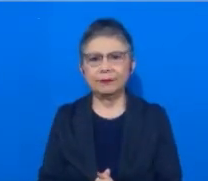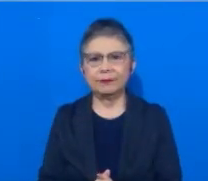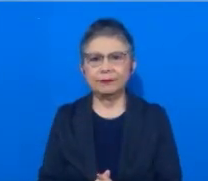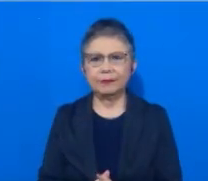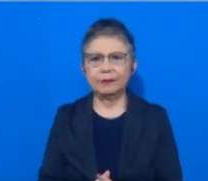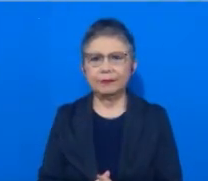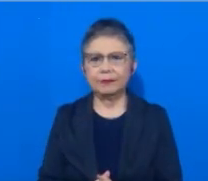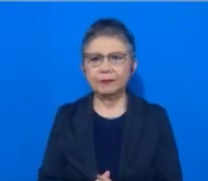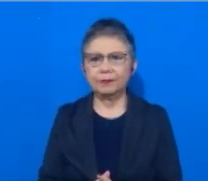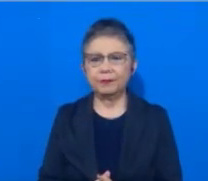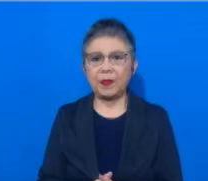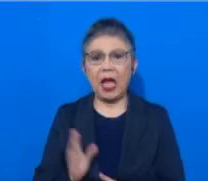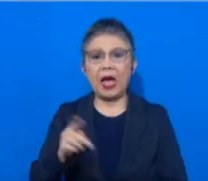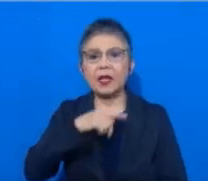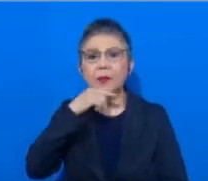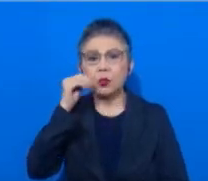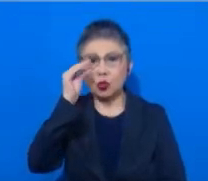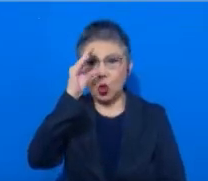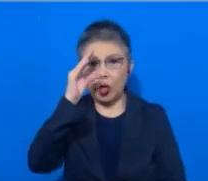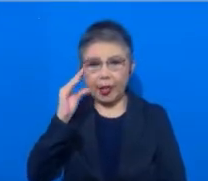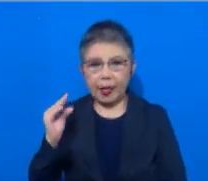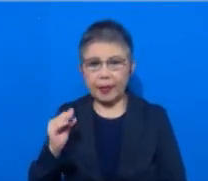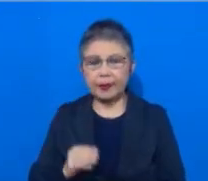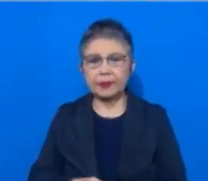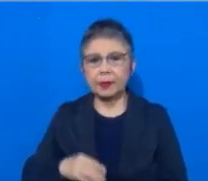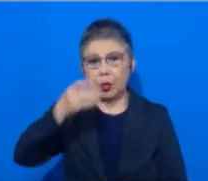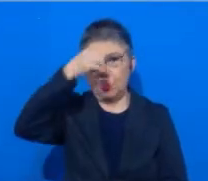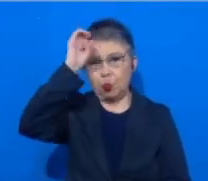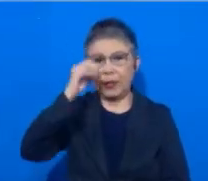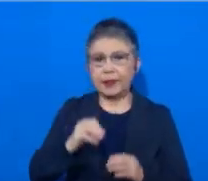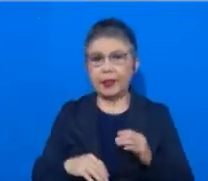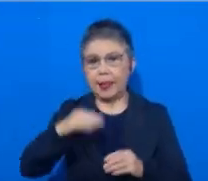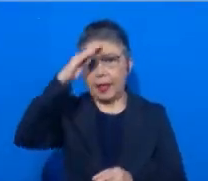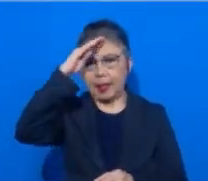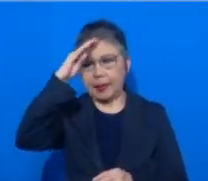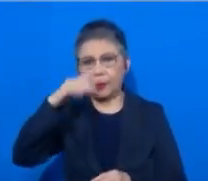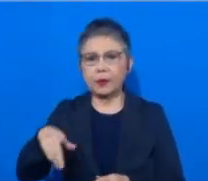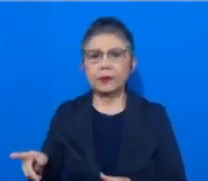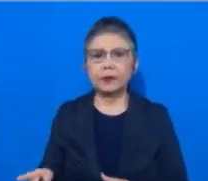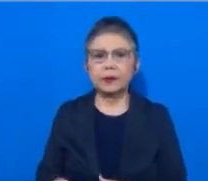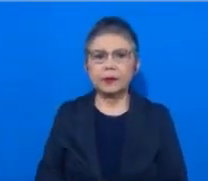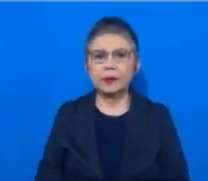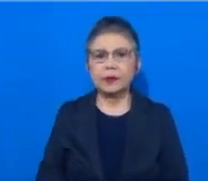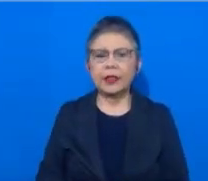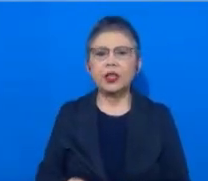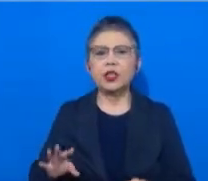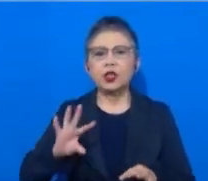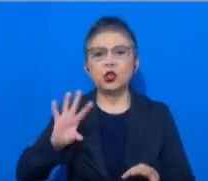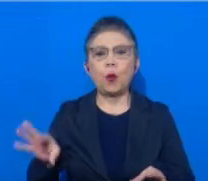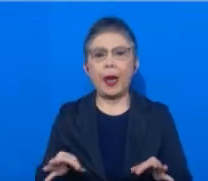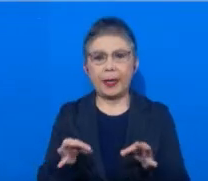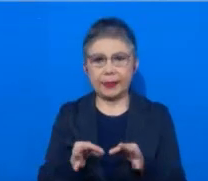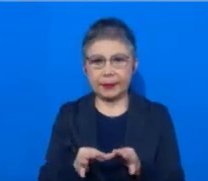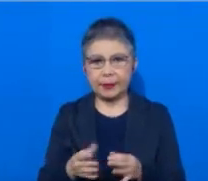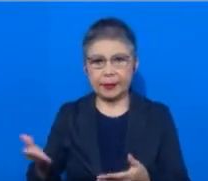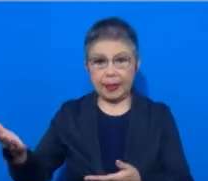tangga Minggu sore jenazah bricaksono tiba di rumah duka Dusun Sambong Desa Sambirejo Jombang Jawa Timur